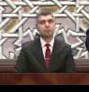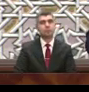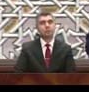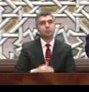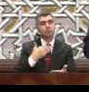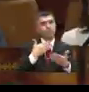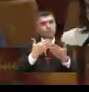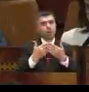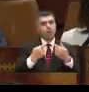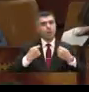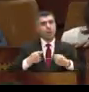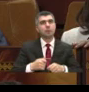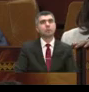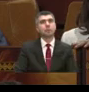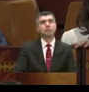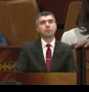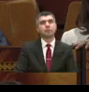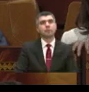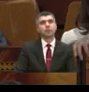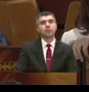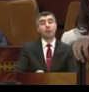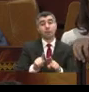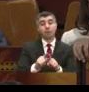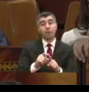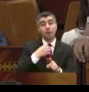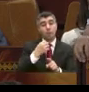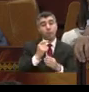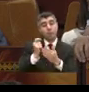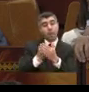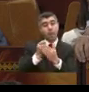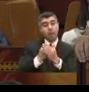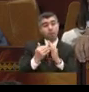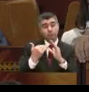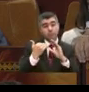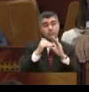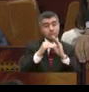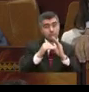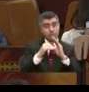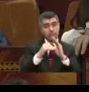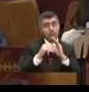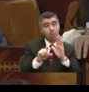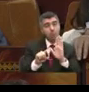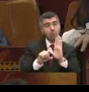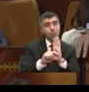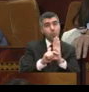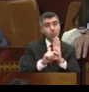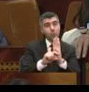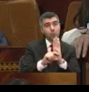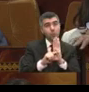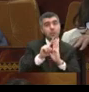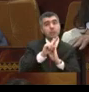شكرا سيدة الرئيسة. طلبنا تناول الكلمة لإحياء طب هذا الموضوع. هذا الأسبوع